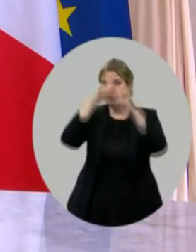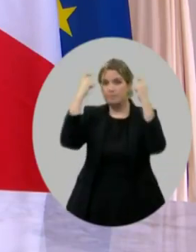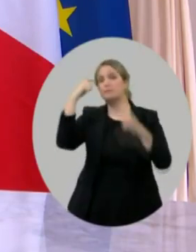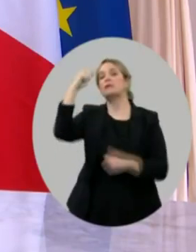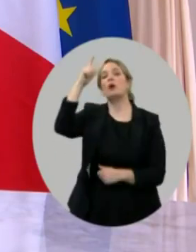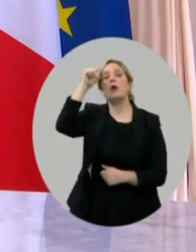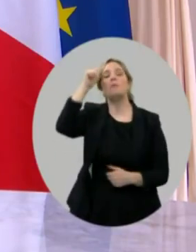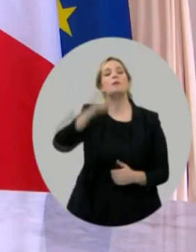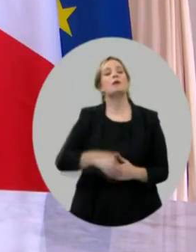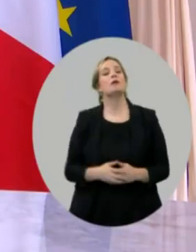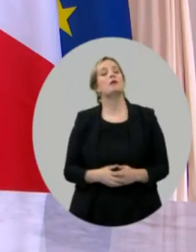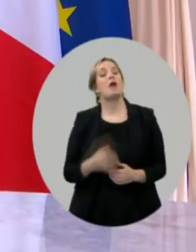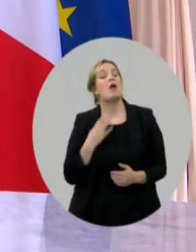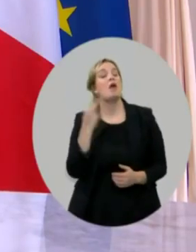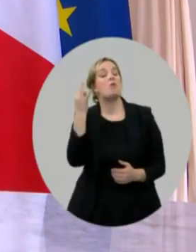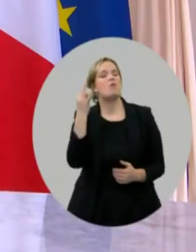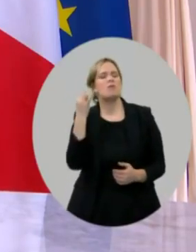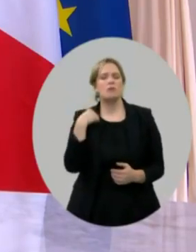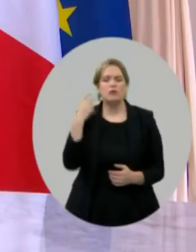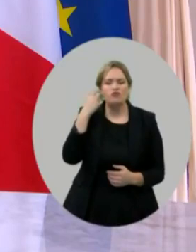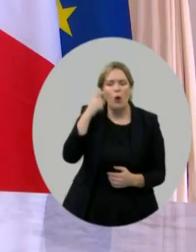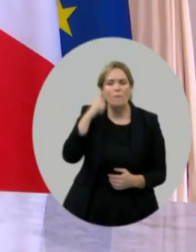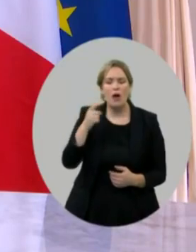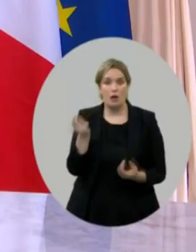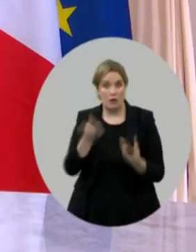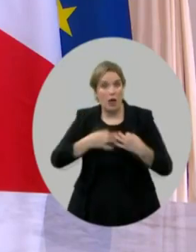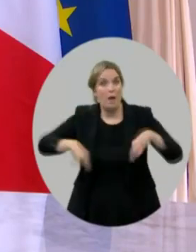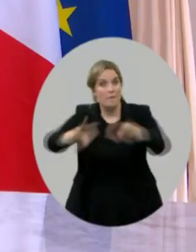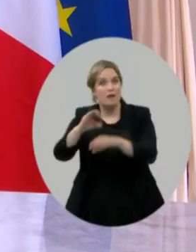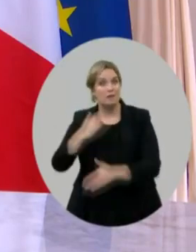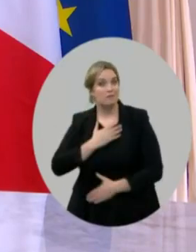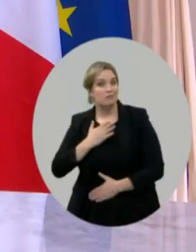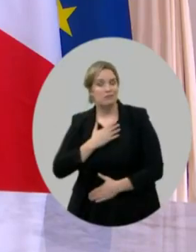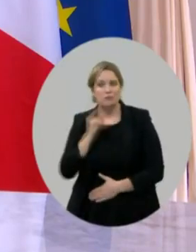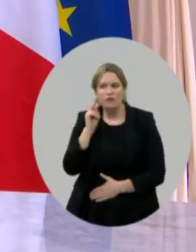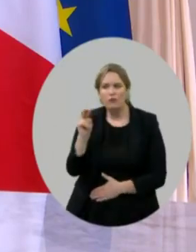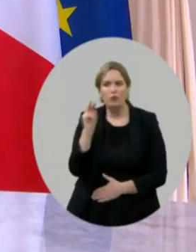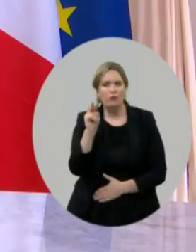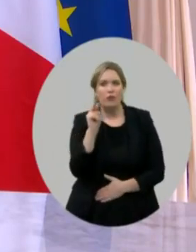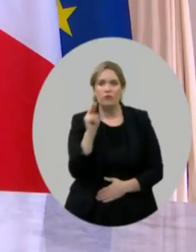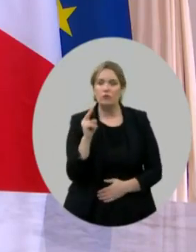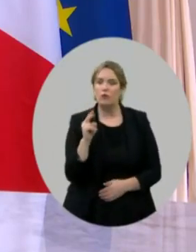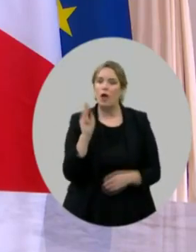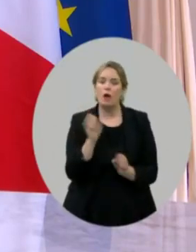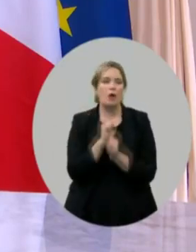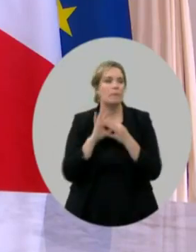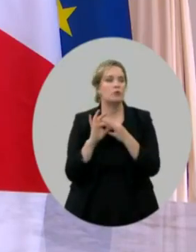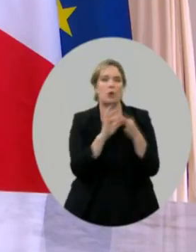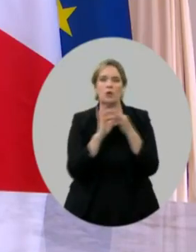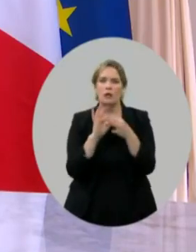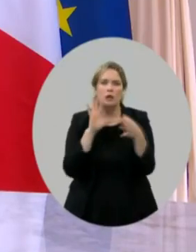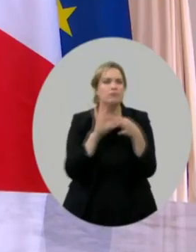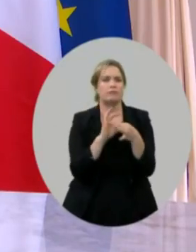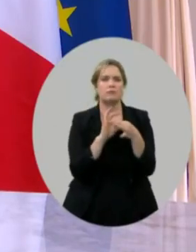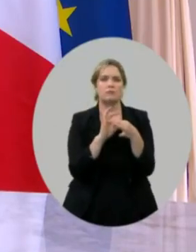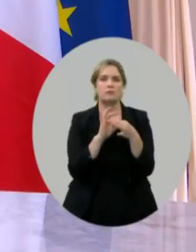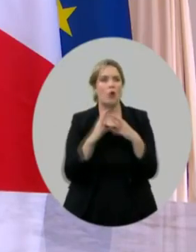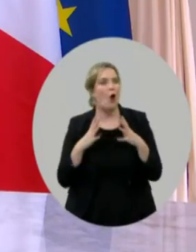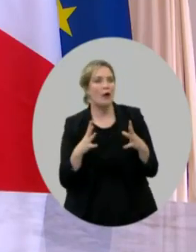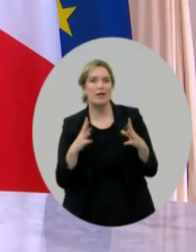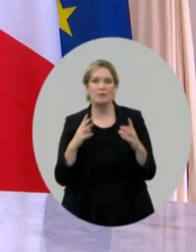République, j'ai pu constater, dans notre pays, ces miracles de solidarité, d'engagement,